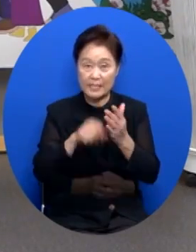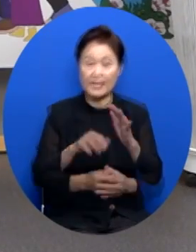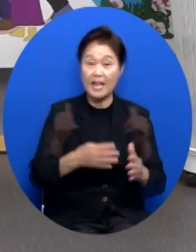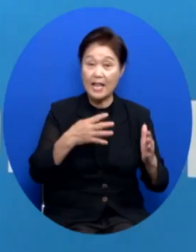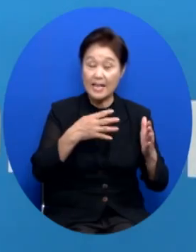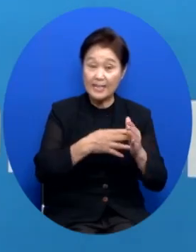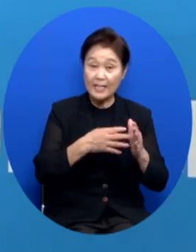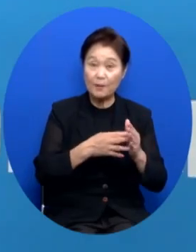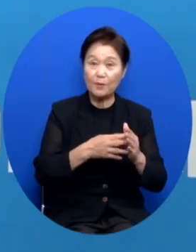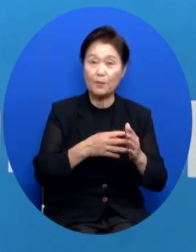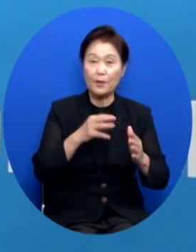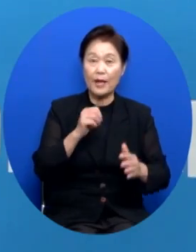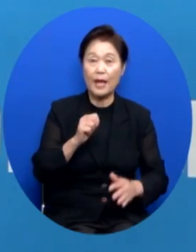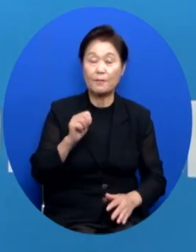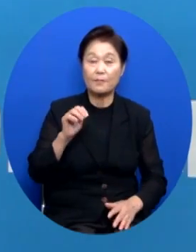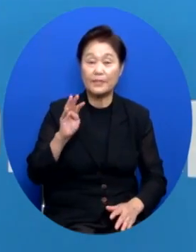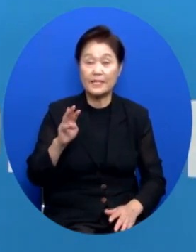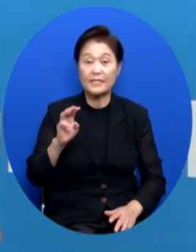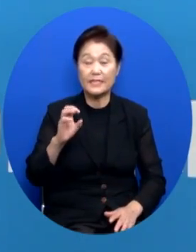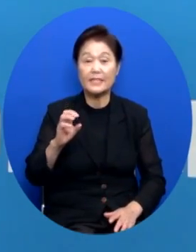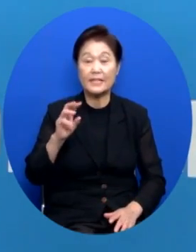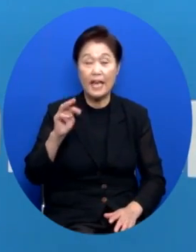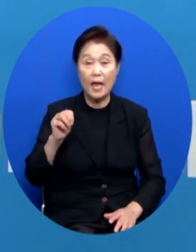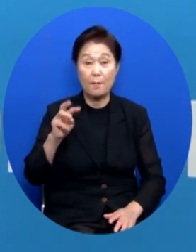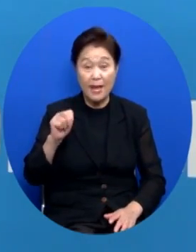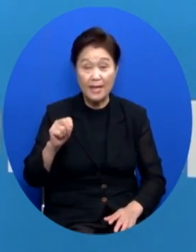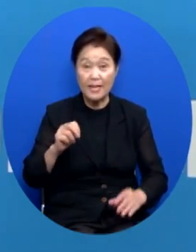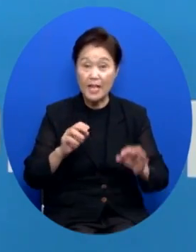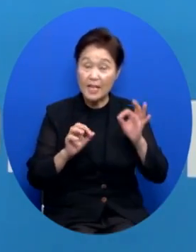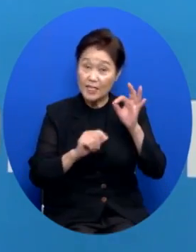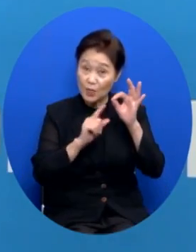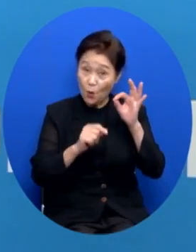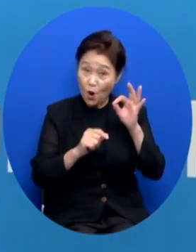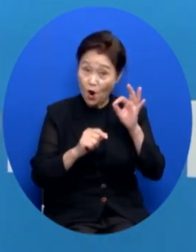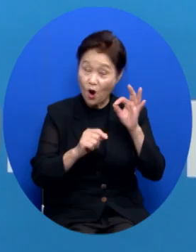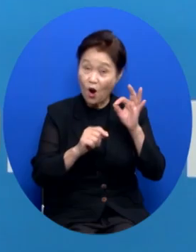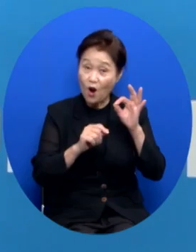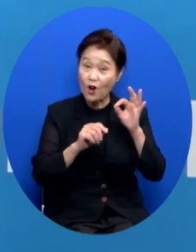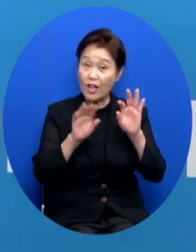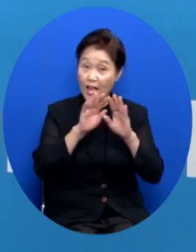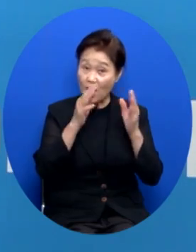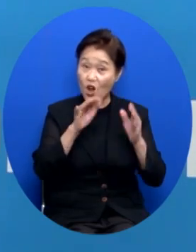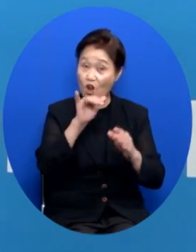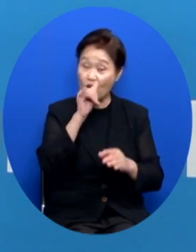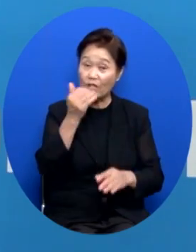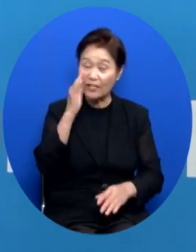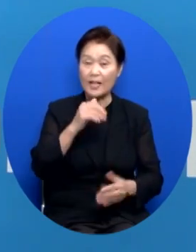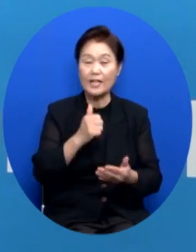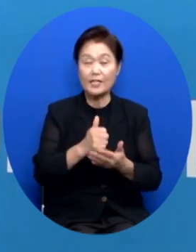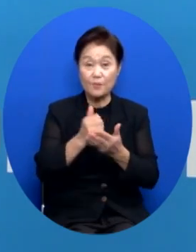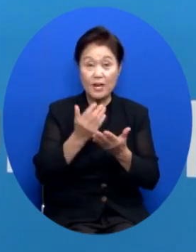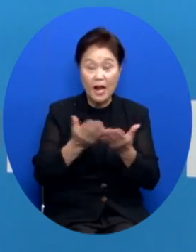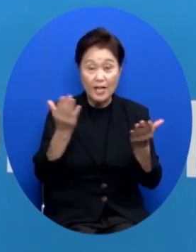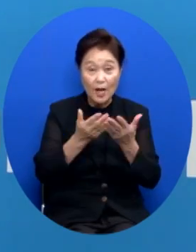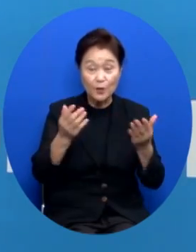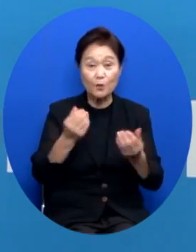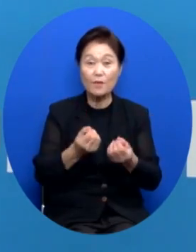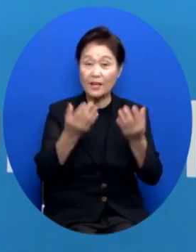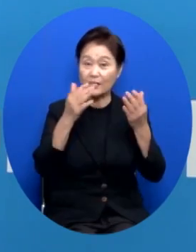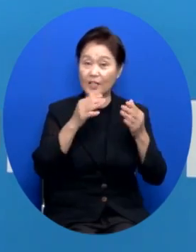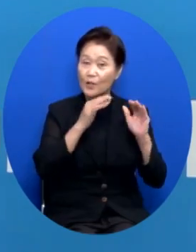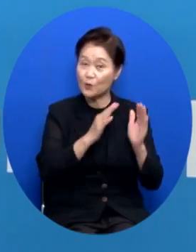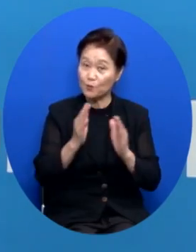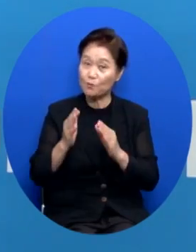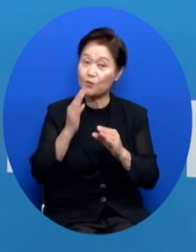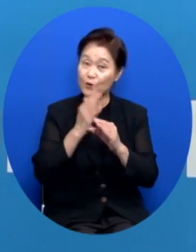사단법인 NCMN 이 10월 달이죠. 다음 달에 성기훈과 나눔을 위한 아주 의미 있는 행사를 준비 중이라고